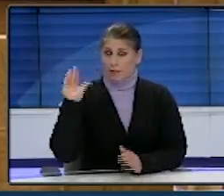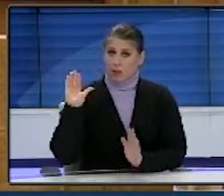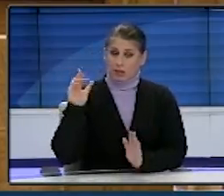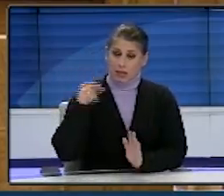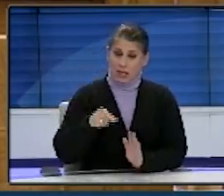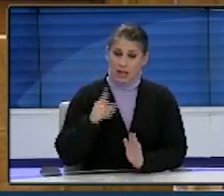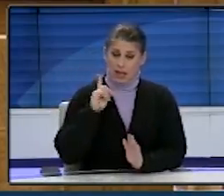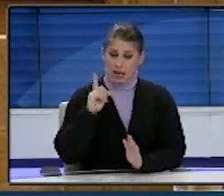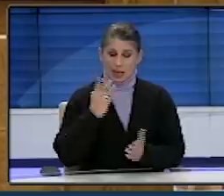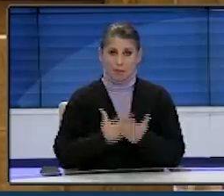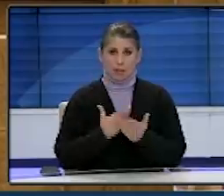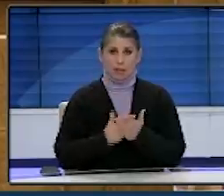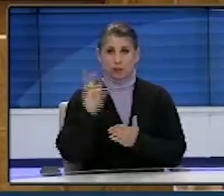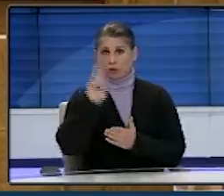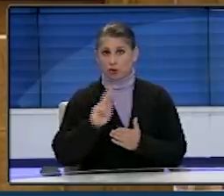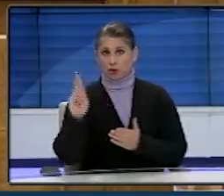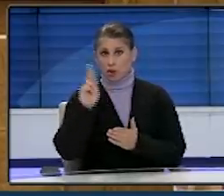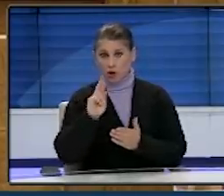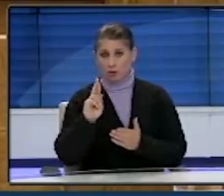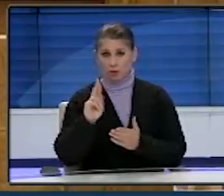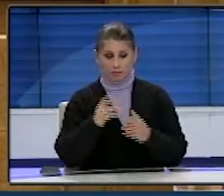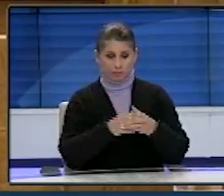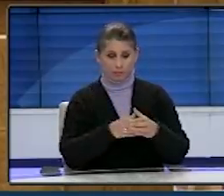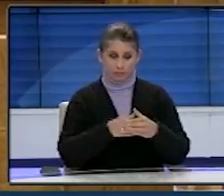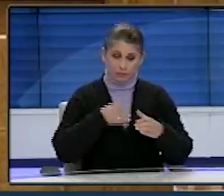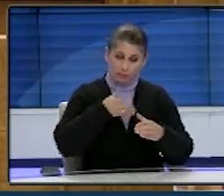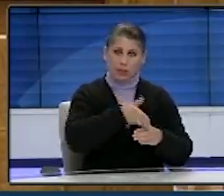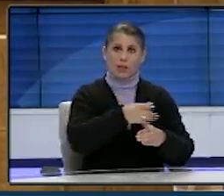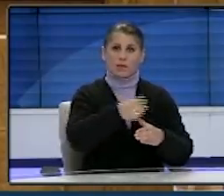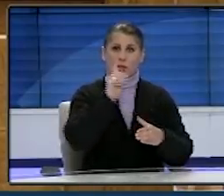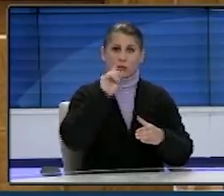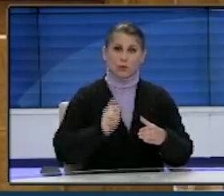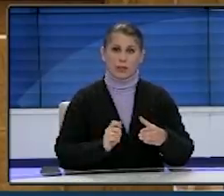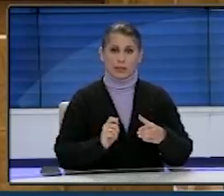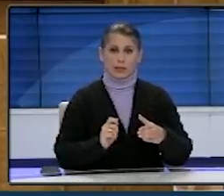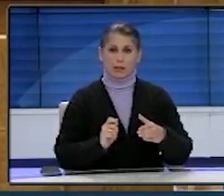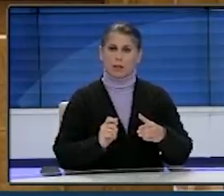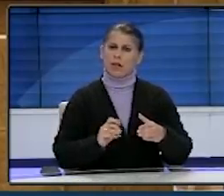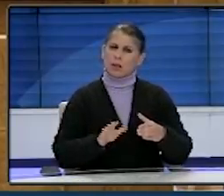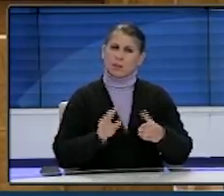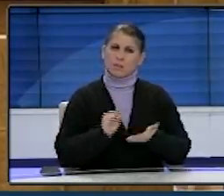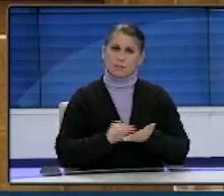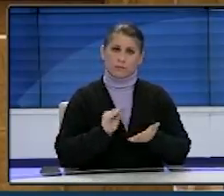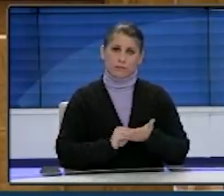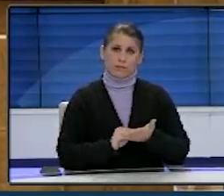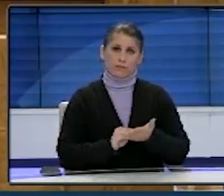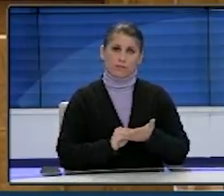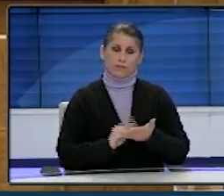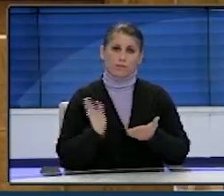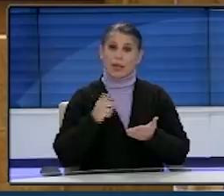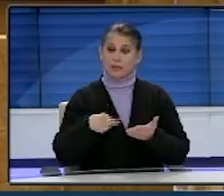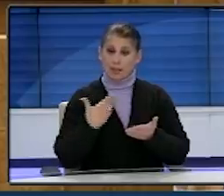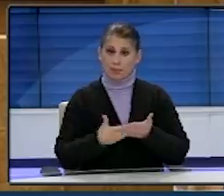ένα από τα επιχειρήματα επίσης της ρώσικης πλευράς για την εισβολή στην Ουκρανία, που μπορεί επίσης κάποια